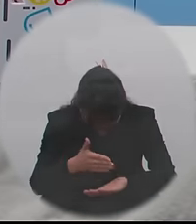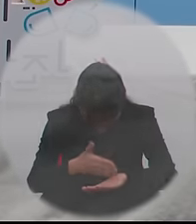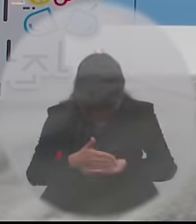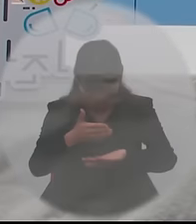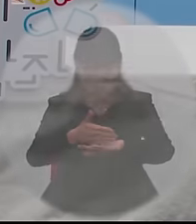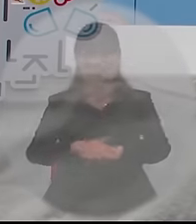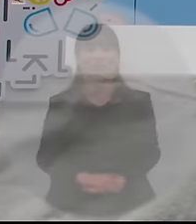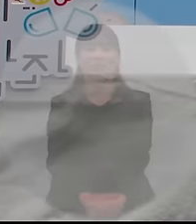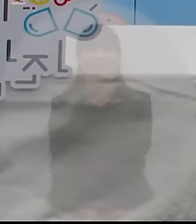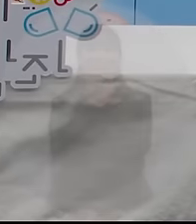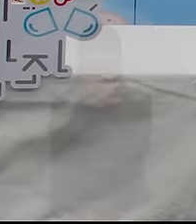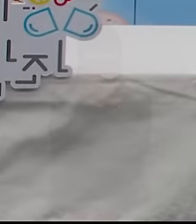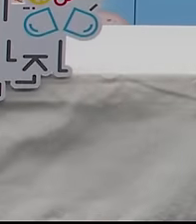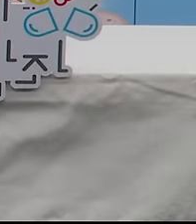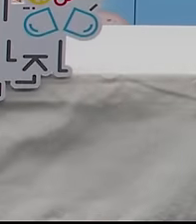마무리하겠습니다